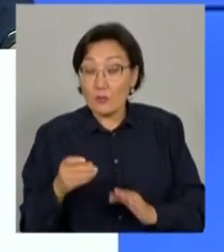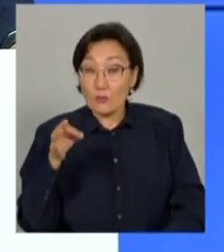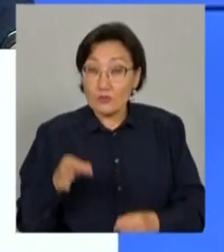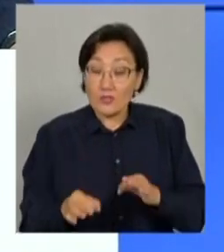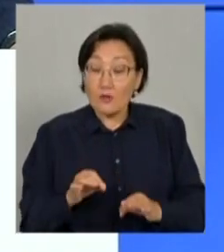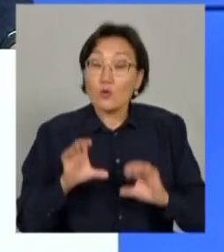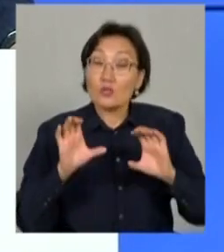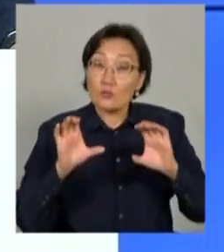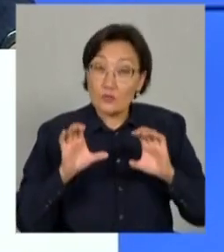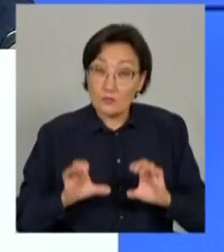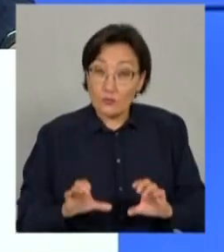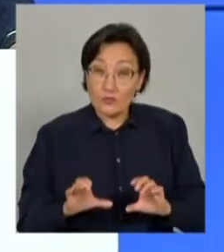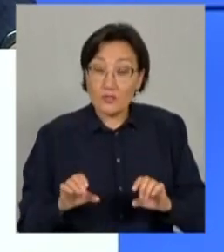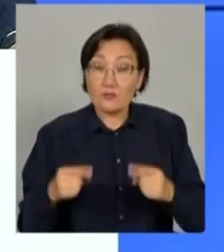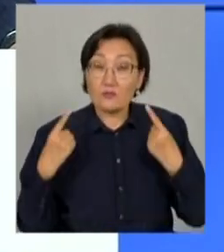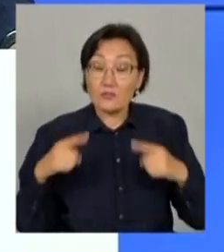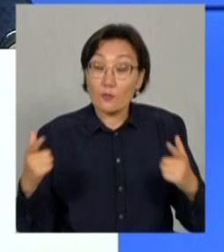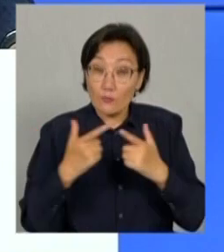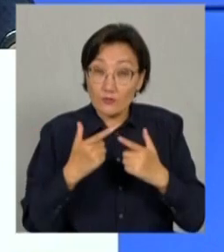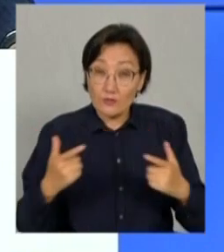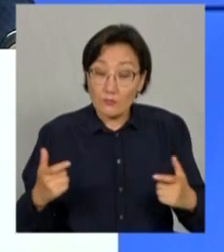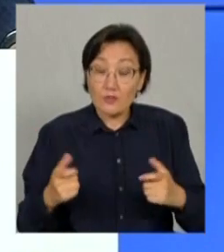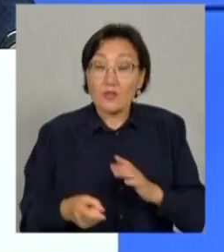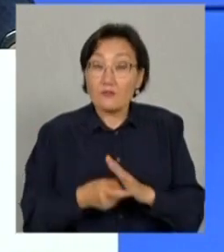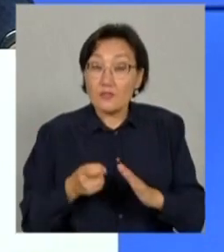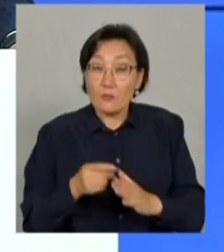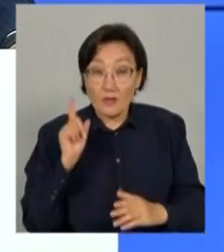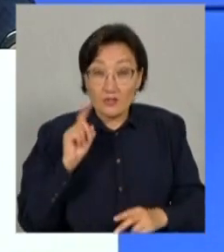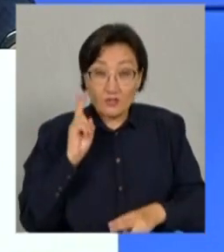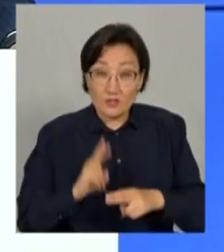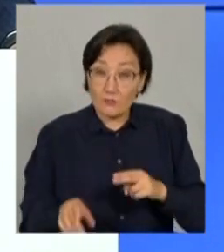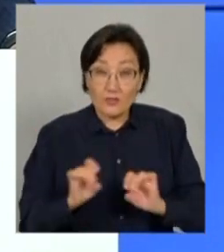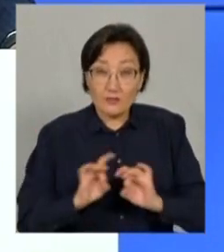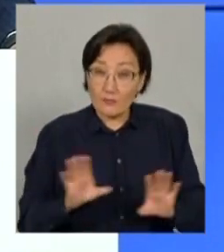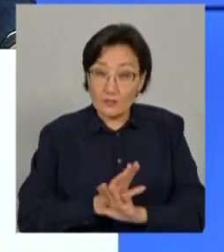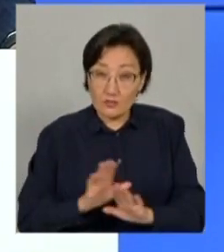уголовно-процессуального кодекса иная информация в интересах следствия разглашению не подлежит